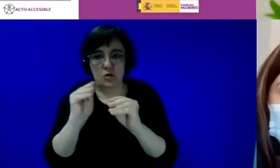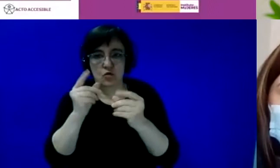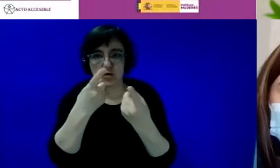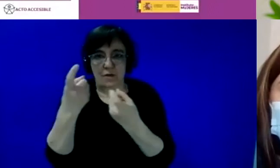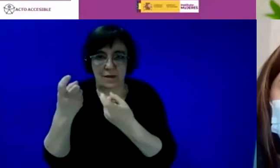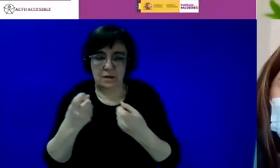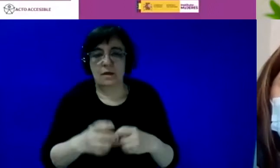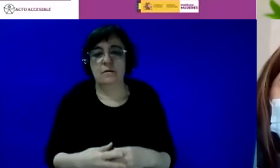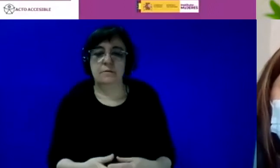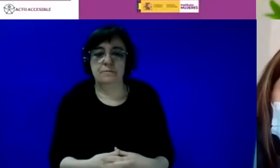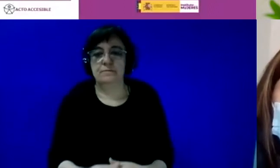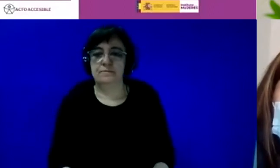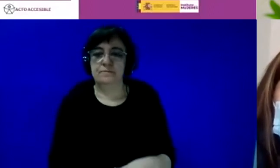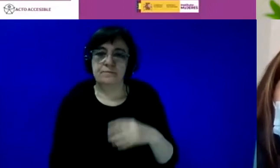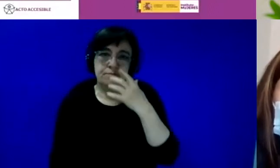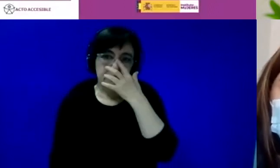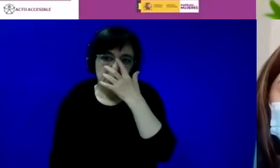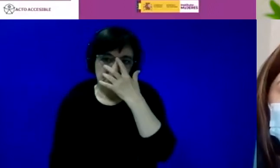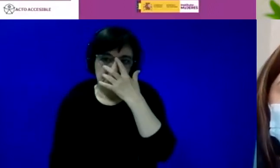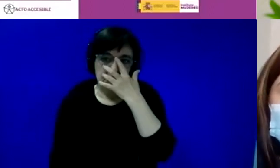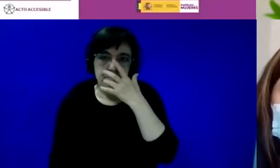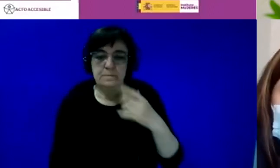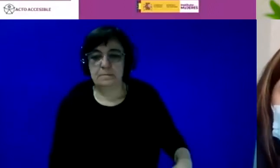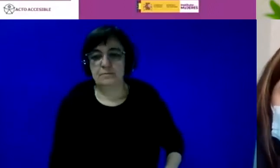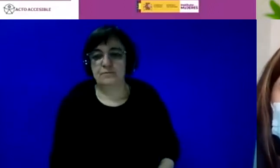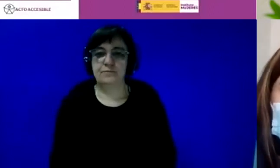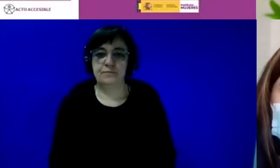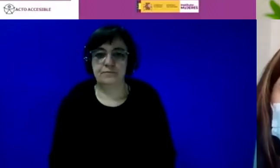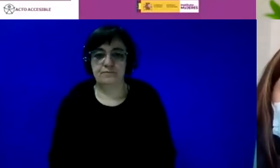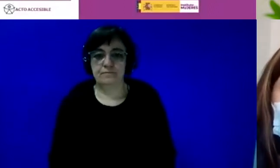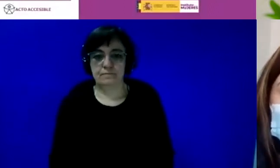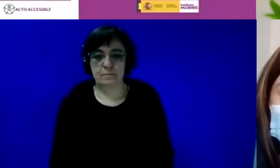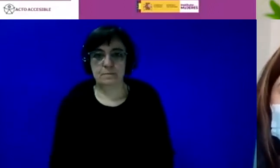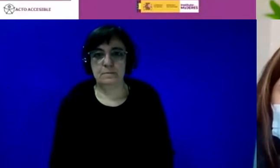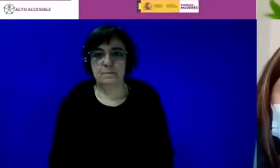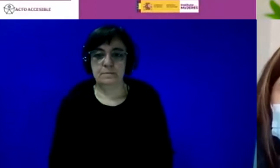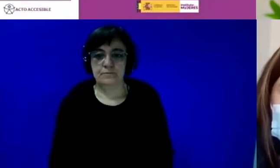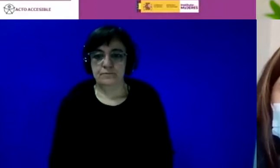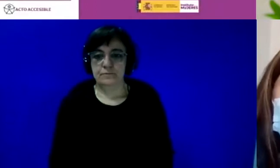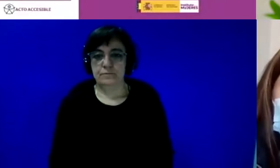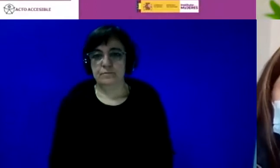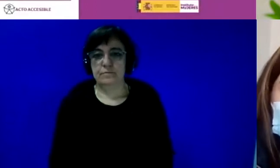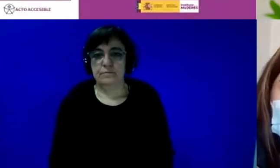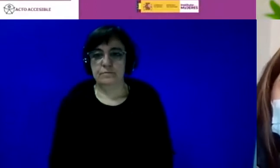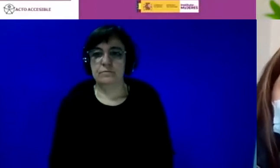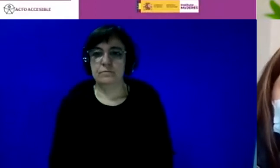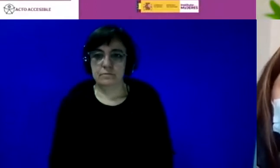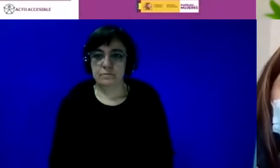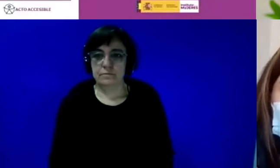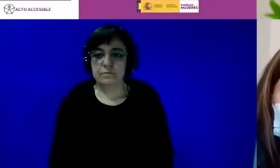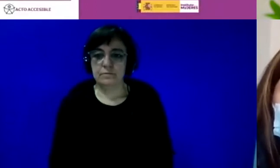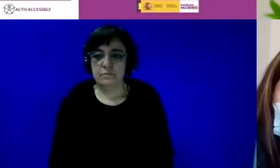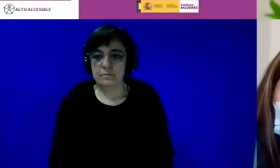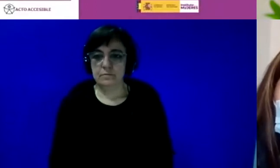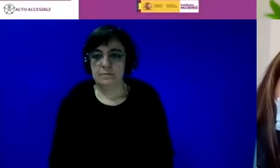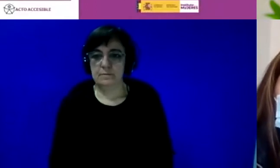європейські організації розуміють, наскільки важлива гуманітарна допомога для українських громадських організацій, для того, щоб